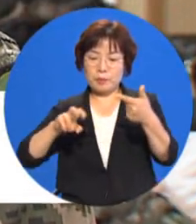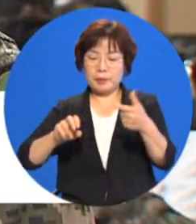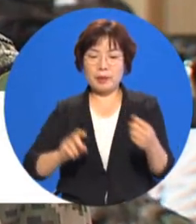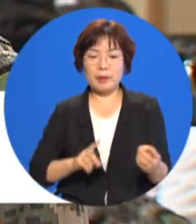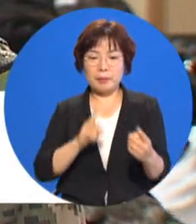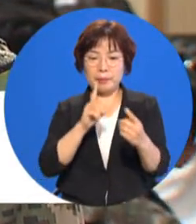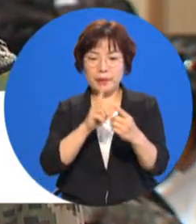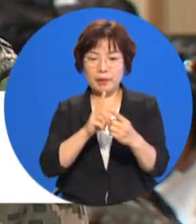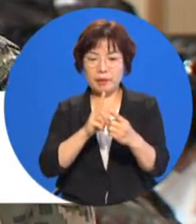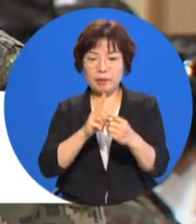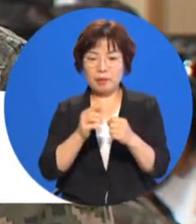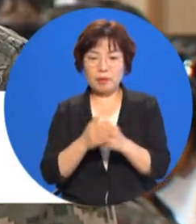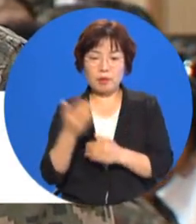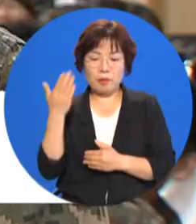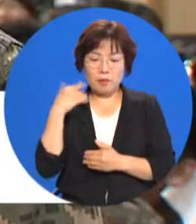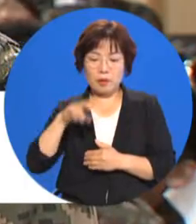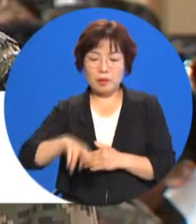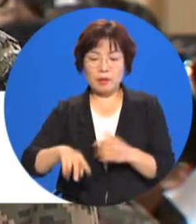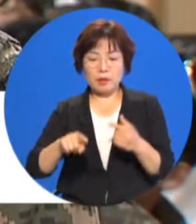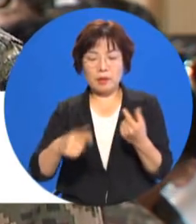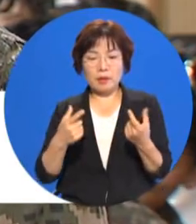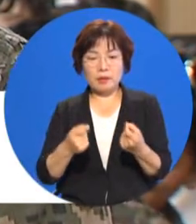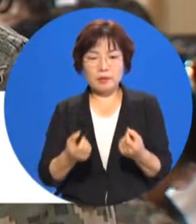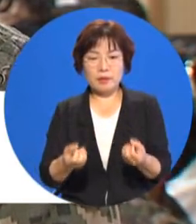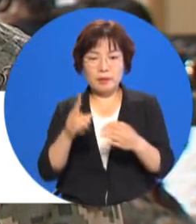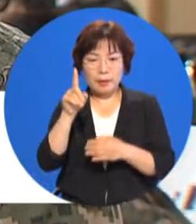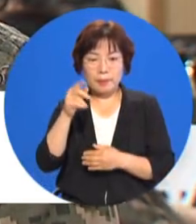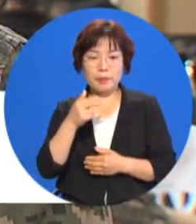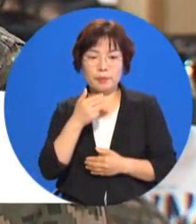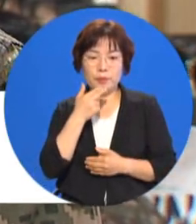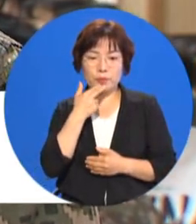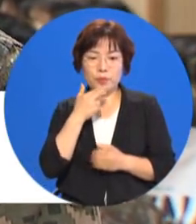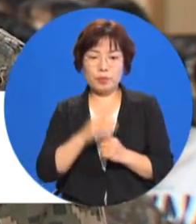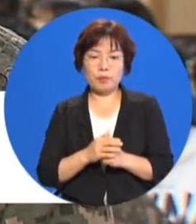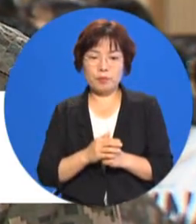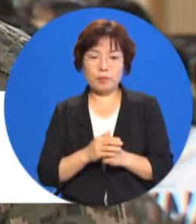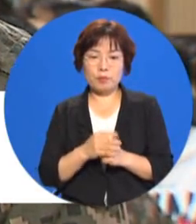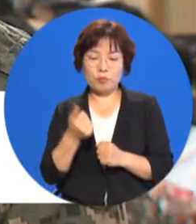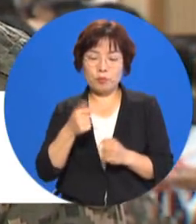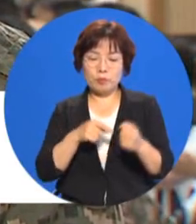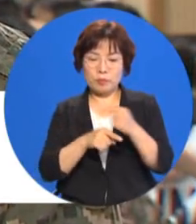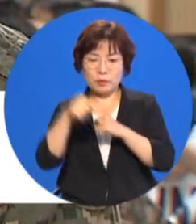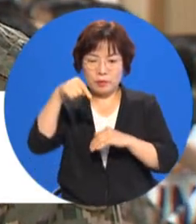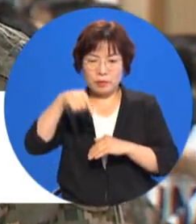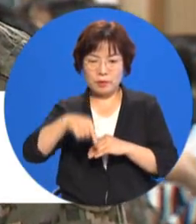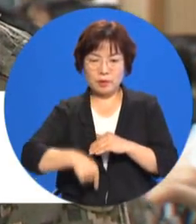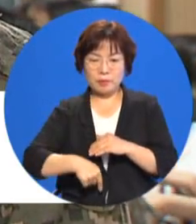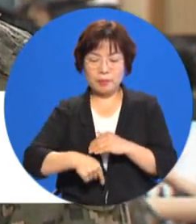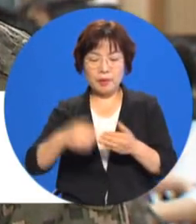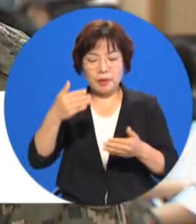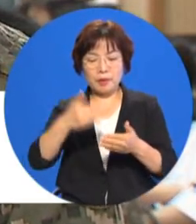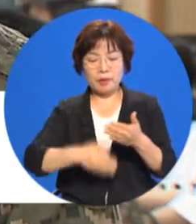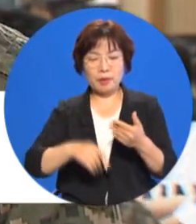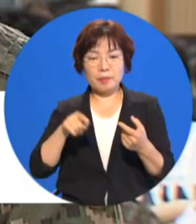25일이 지금 두 번째인데 저번에는 이런 행사가 없어가지고 이번에는 좀